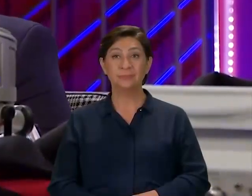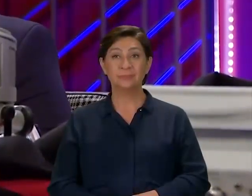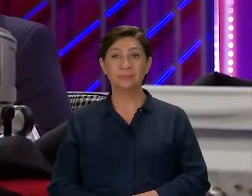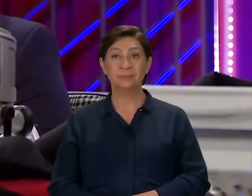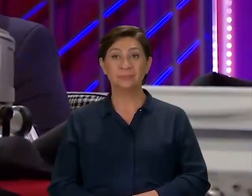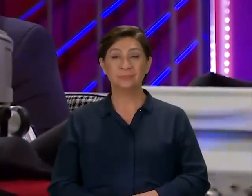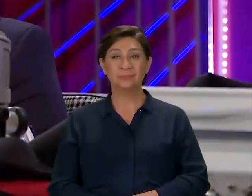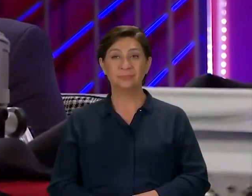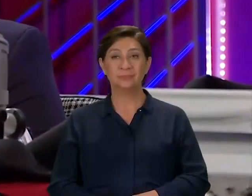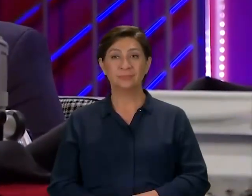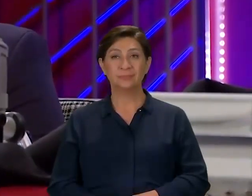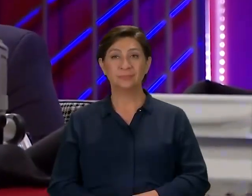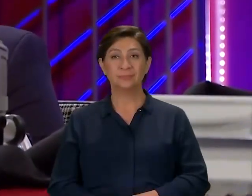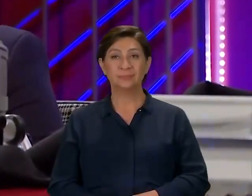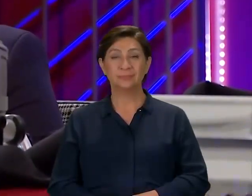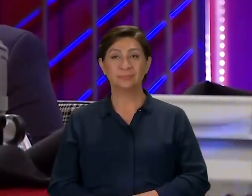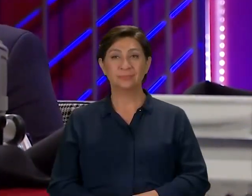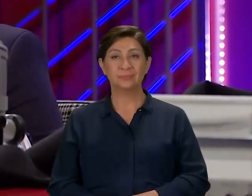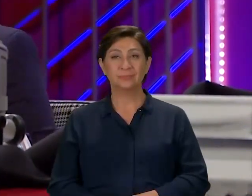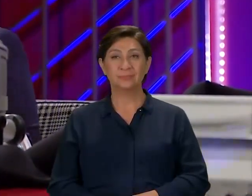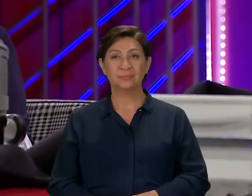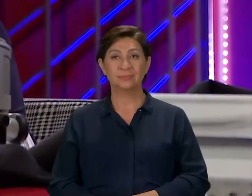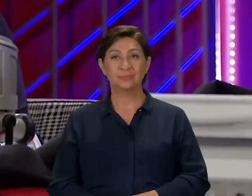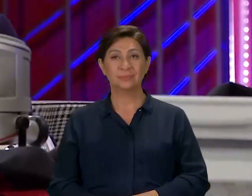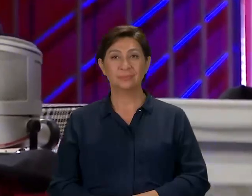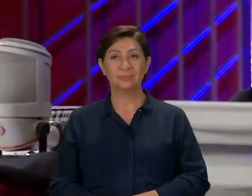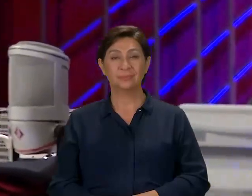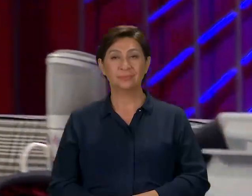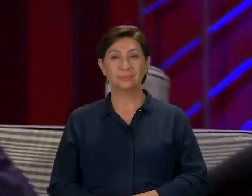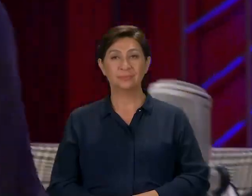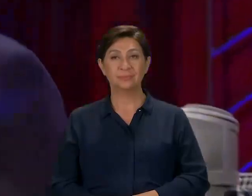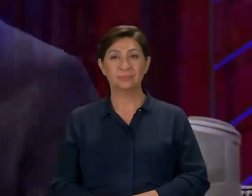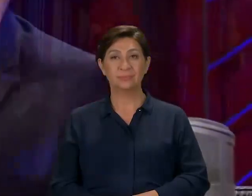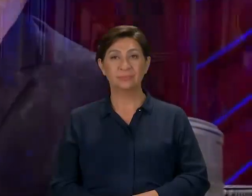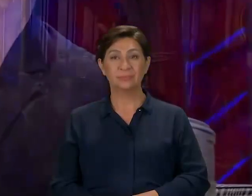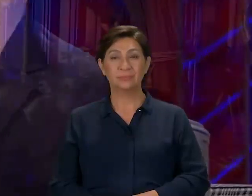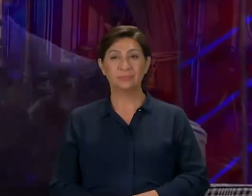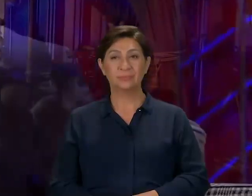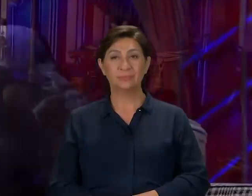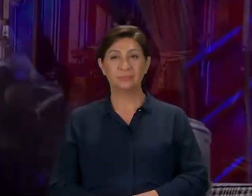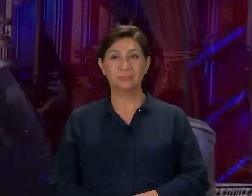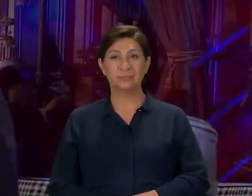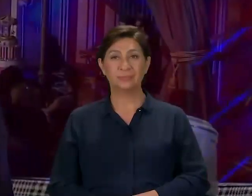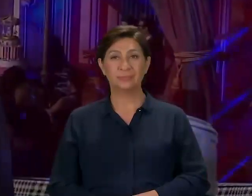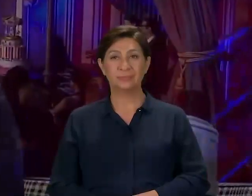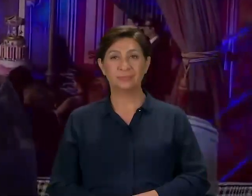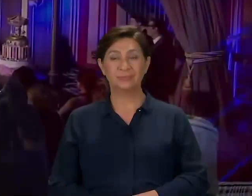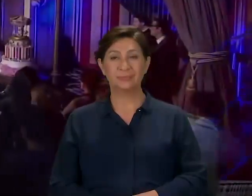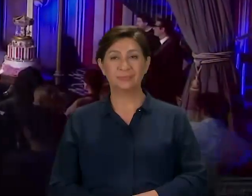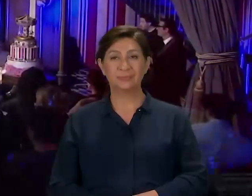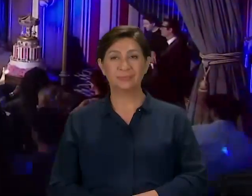And now the end is near, and so I